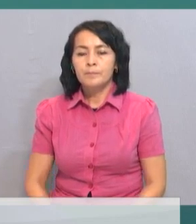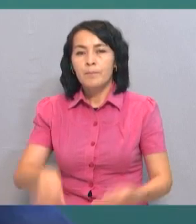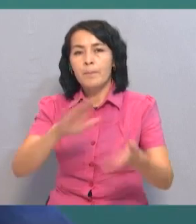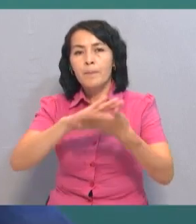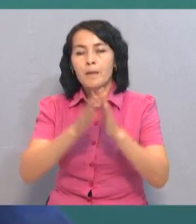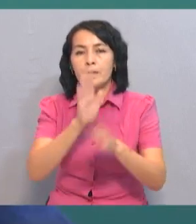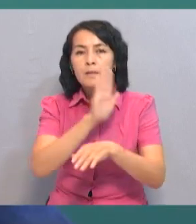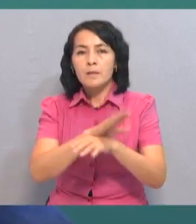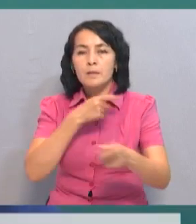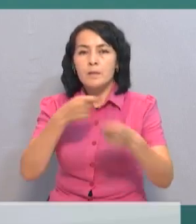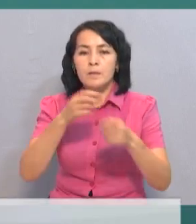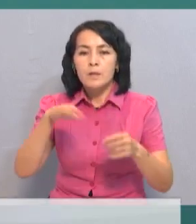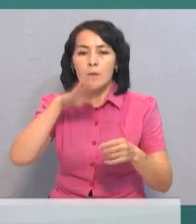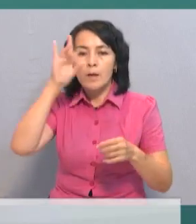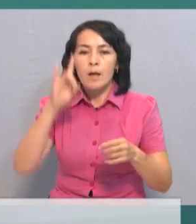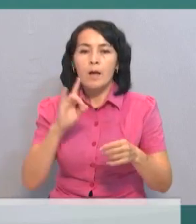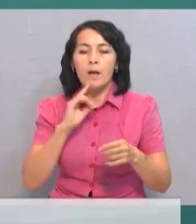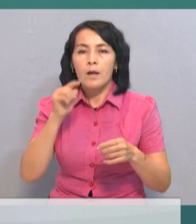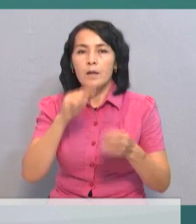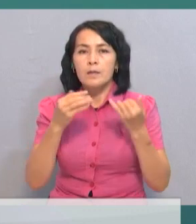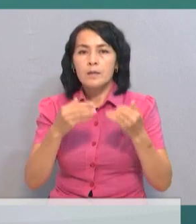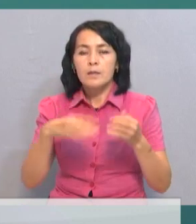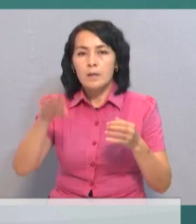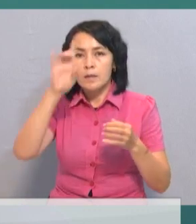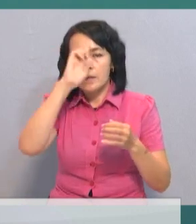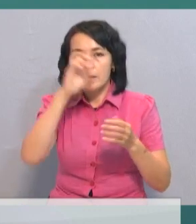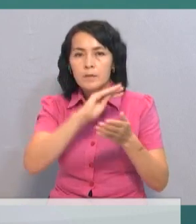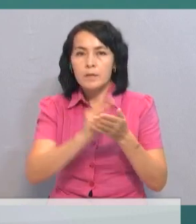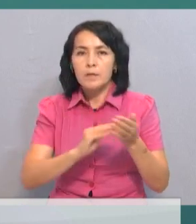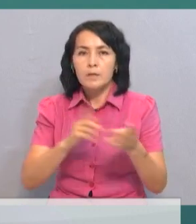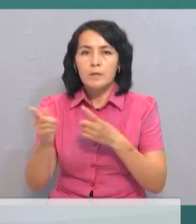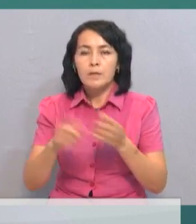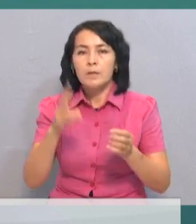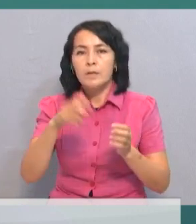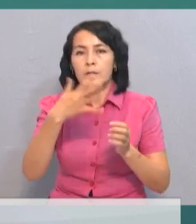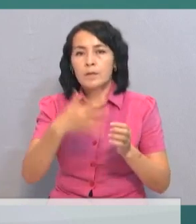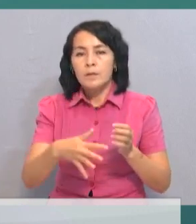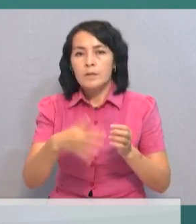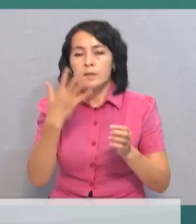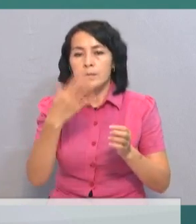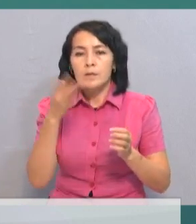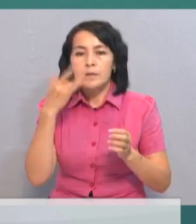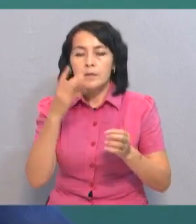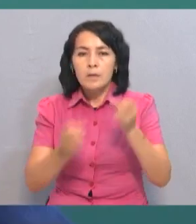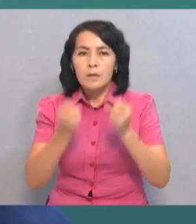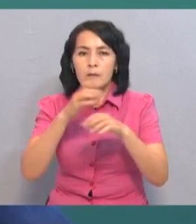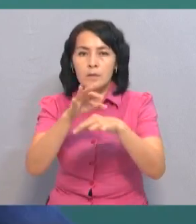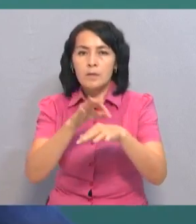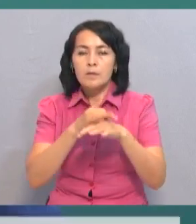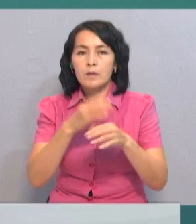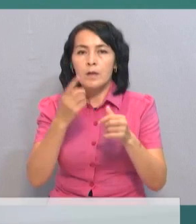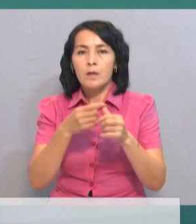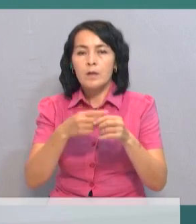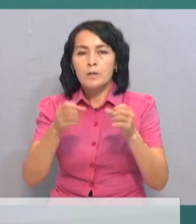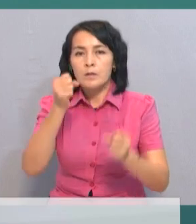Согласно постановлению правительства Республики Казахстан, на территории страны зарегистрировано и оформлено 250 иностранных автомобилей, ввезенных как так